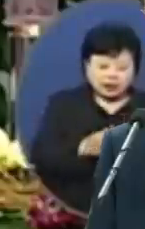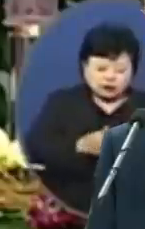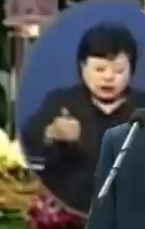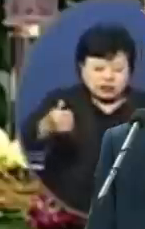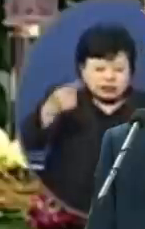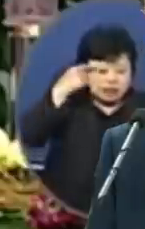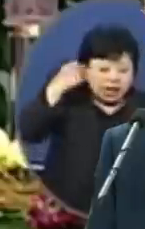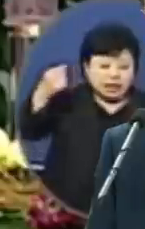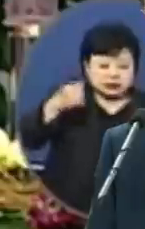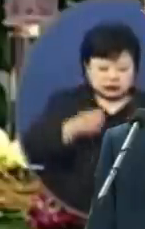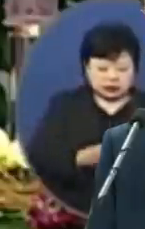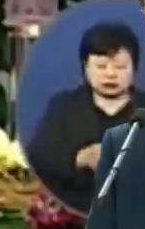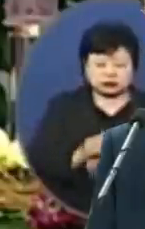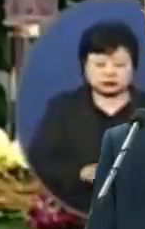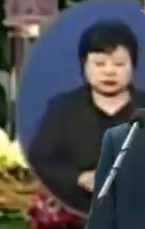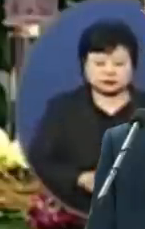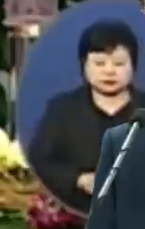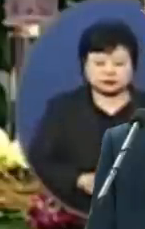생각과 판단을